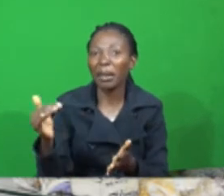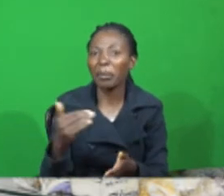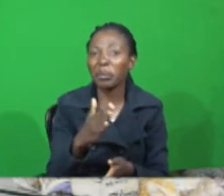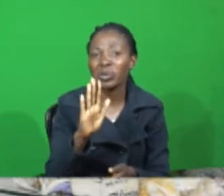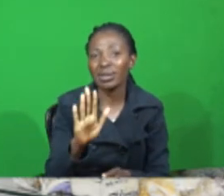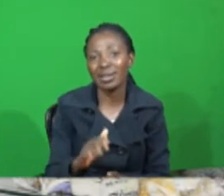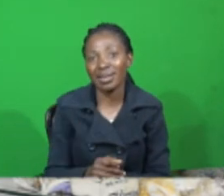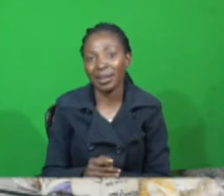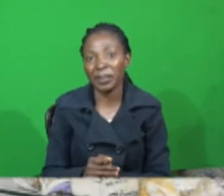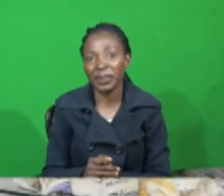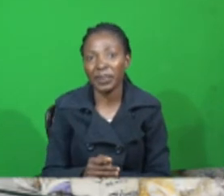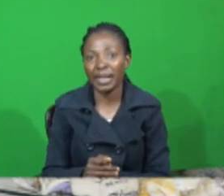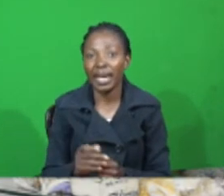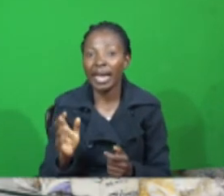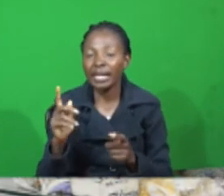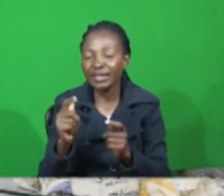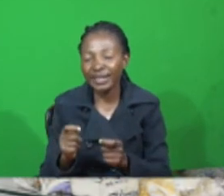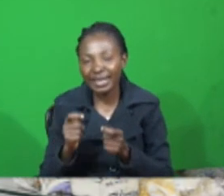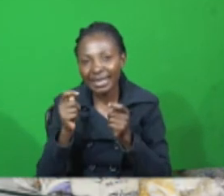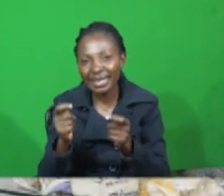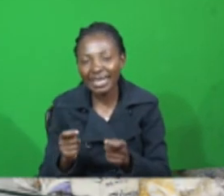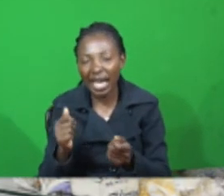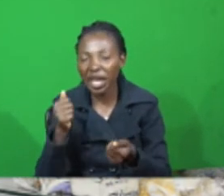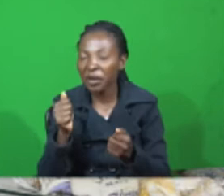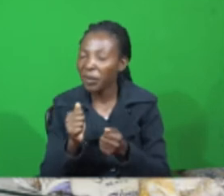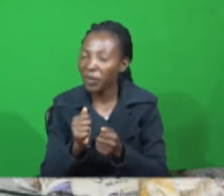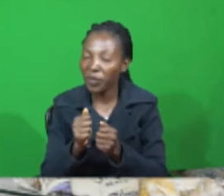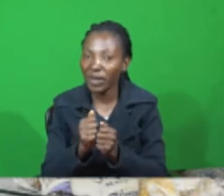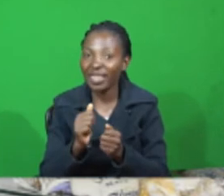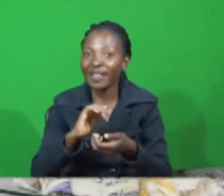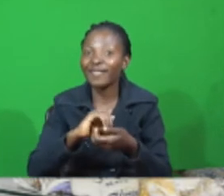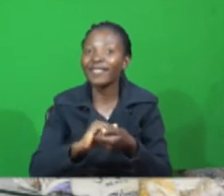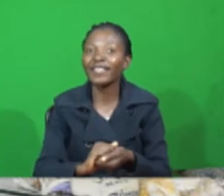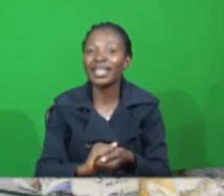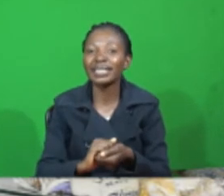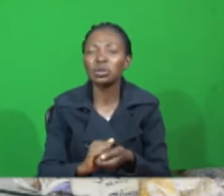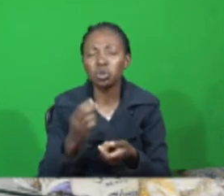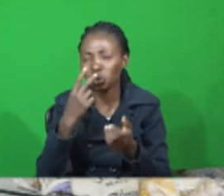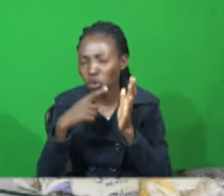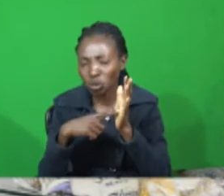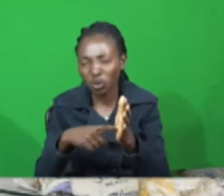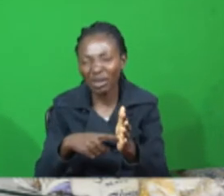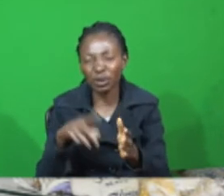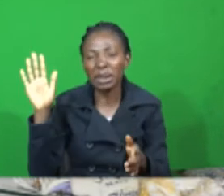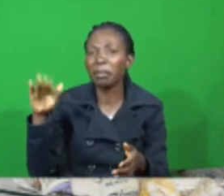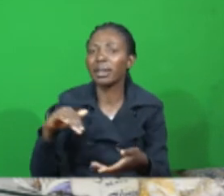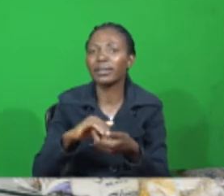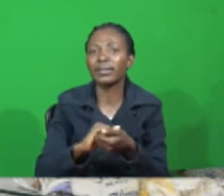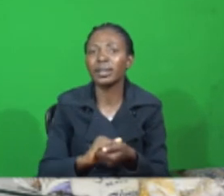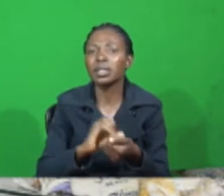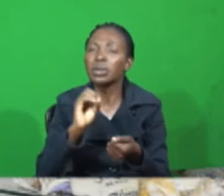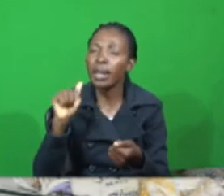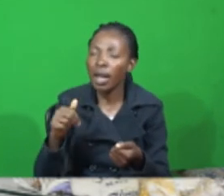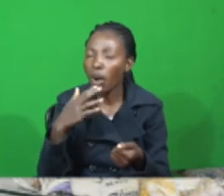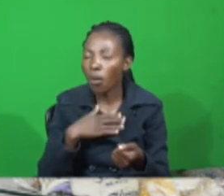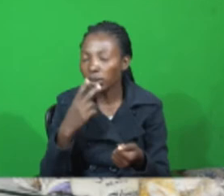chifeve. Vachiedza nezvaanoita neshamwari yake iri kuratidza kuti yenge isiri shamwari yakanaka. Iye zvino izvi toda